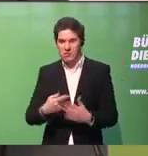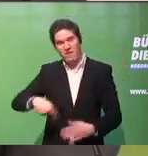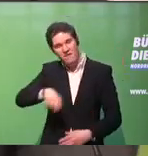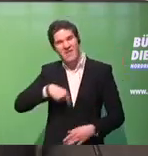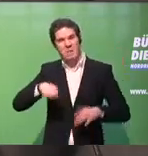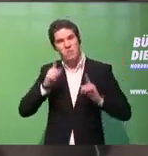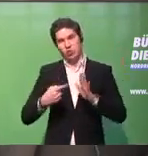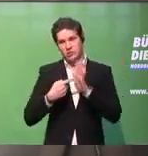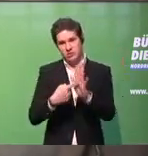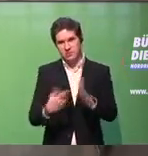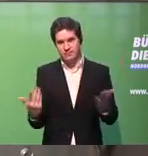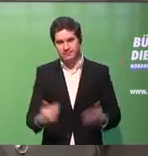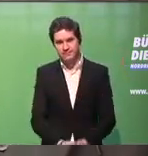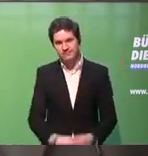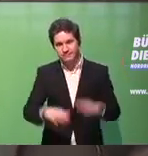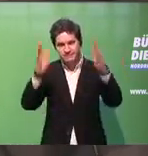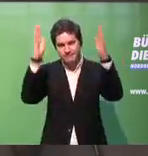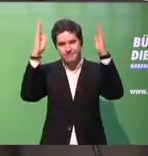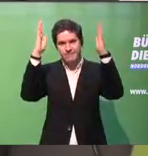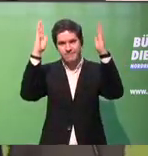Freunde.